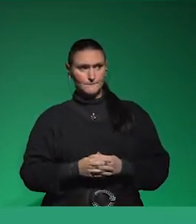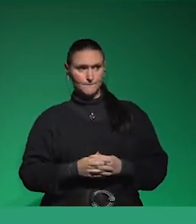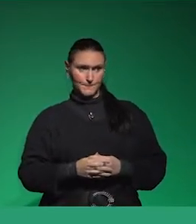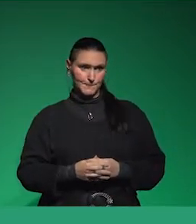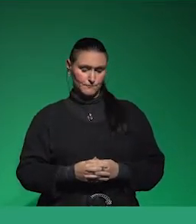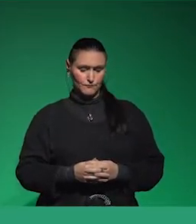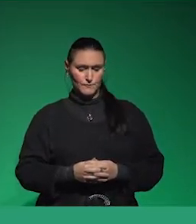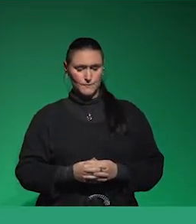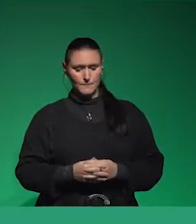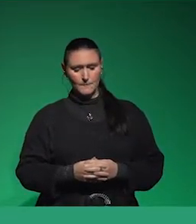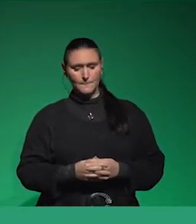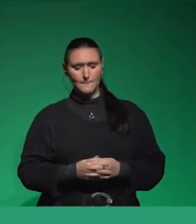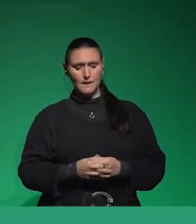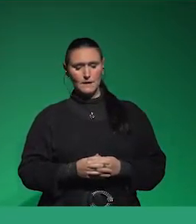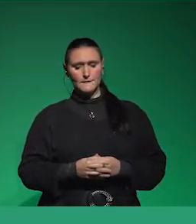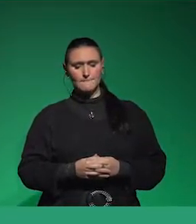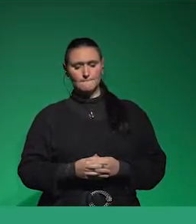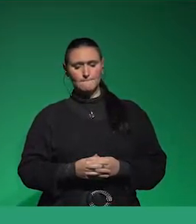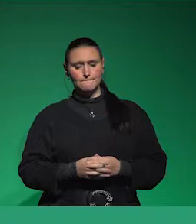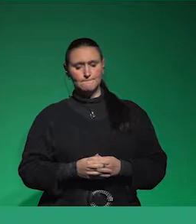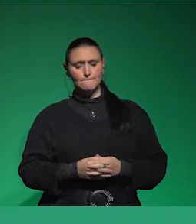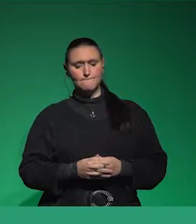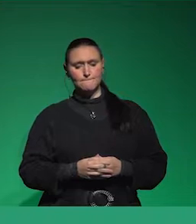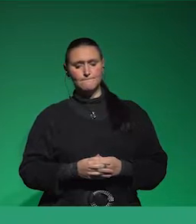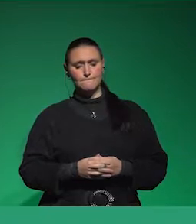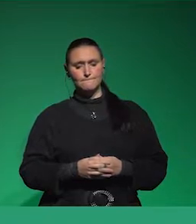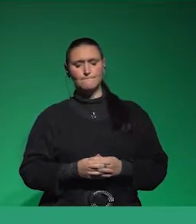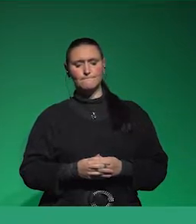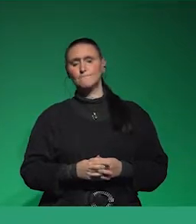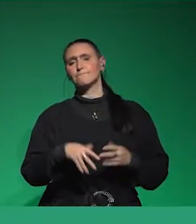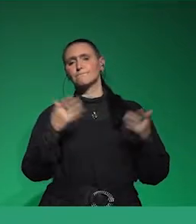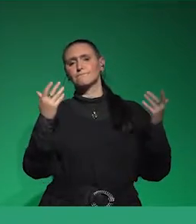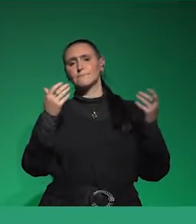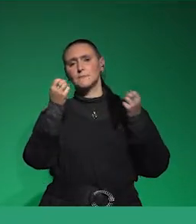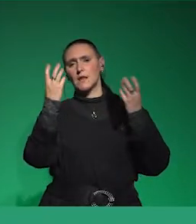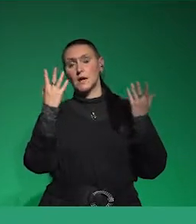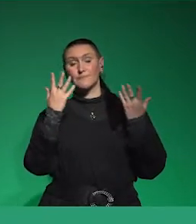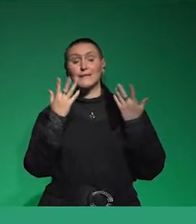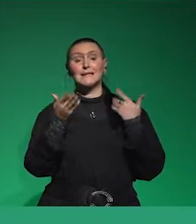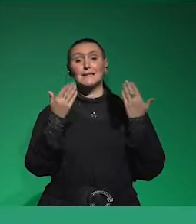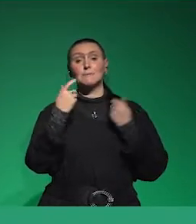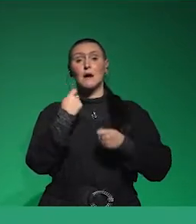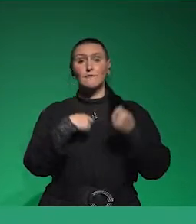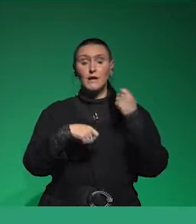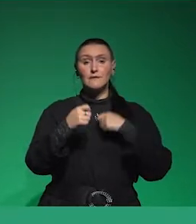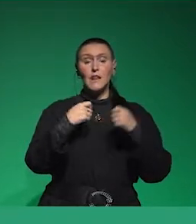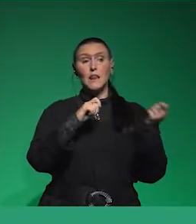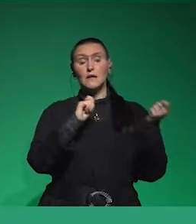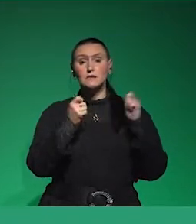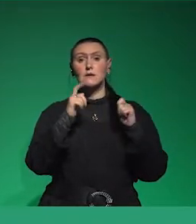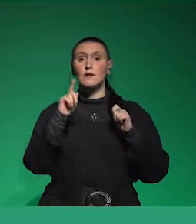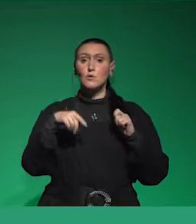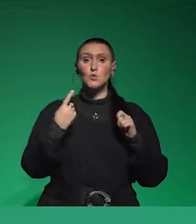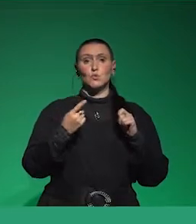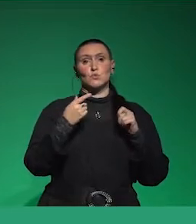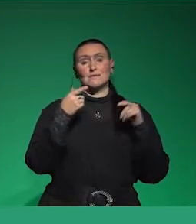Aber es ist natürlich auch so, dass der Klimawandel den Konversionsprozess beschleunigt.